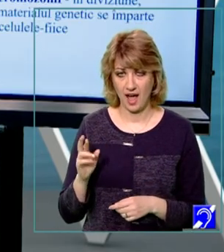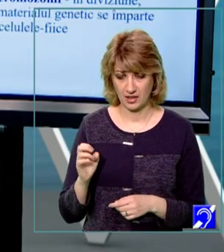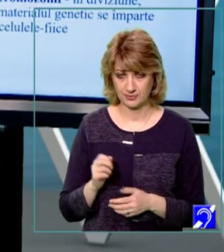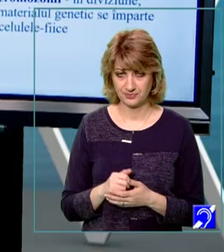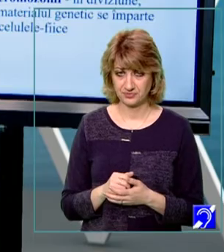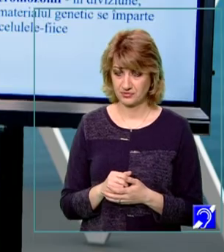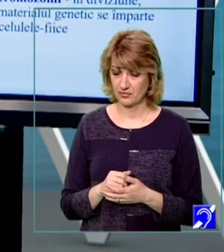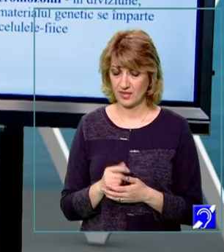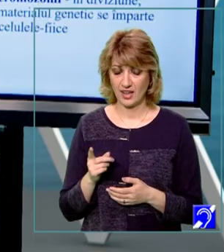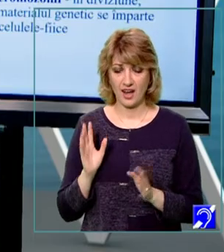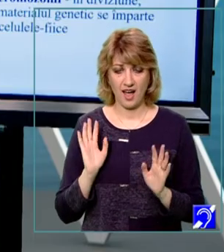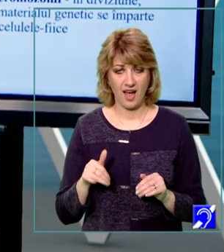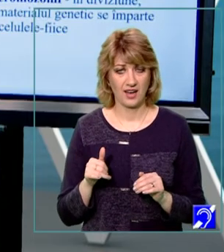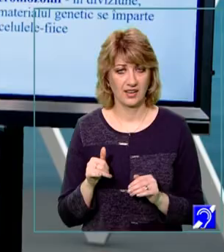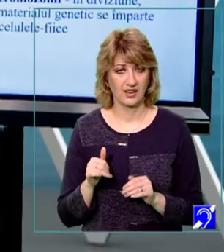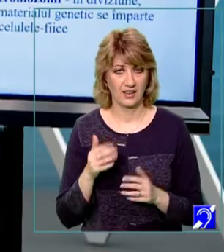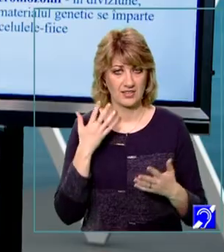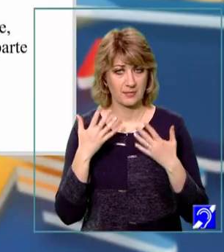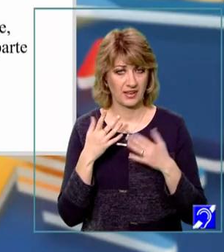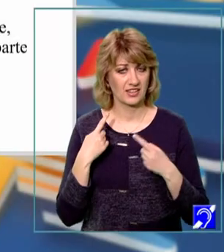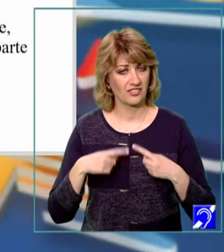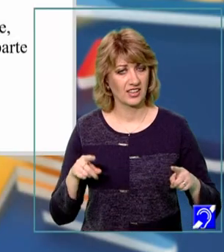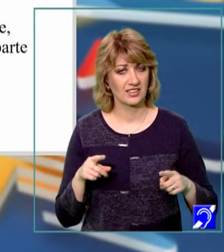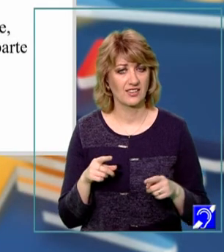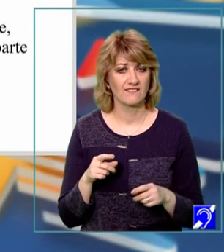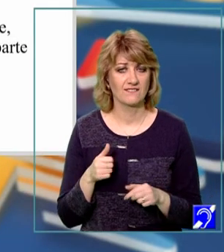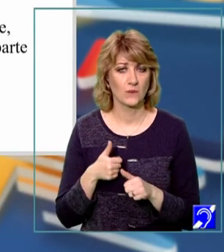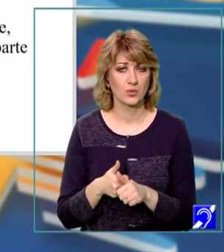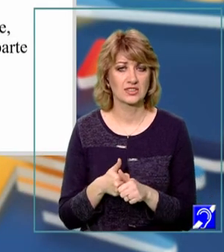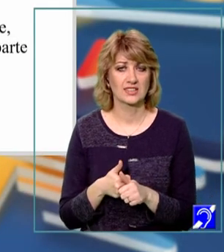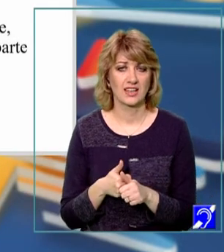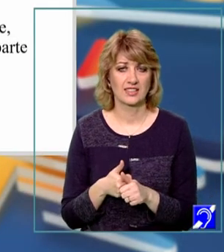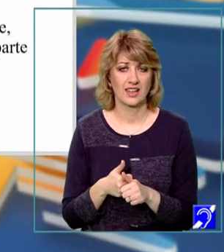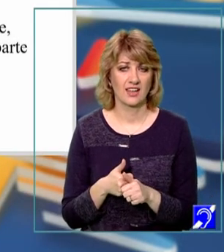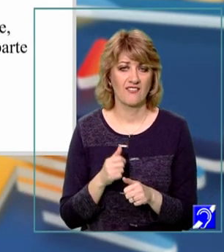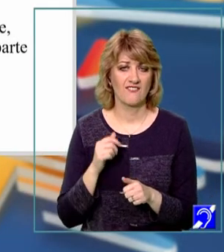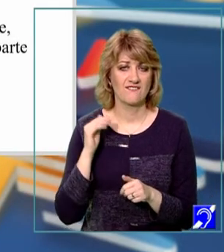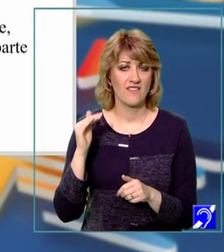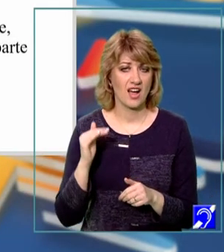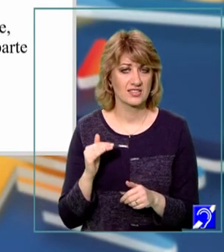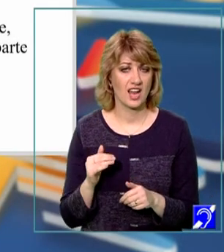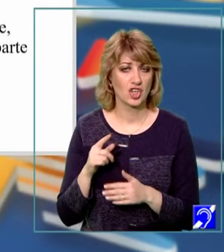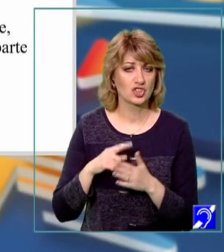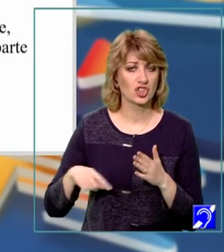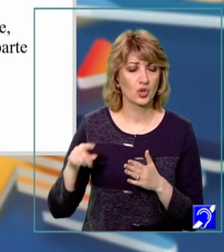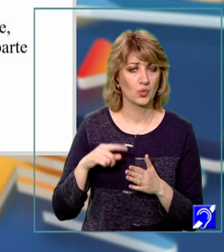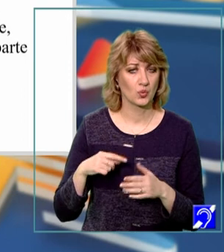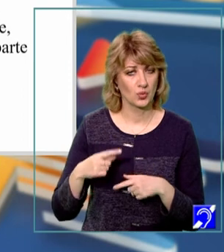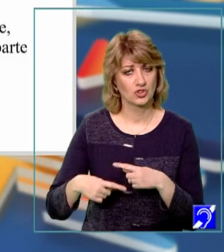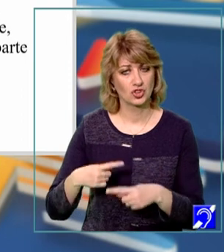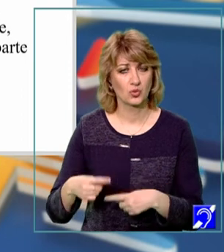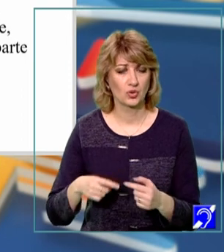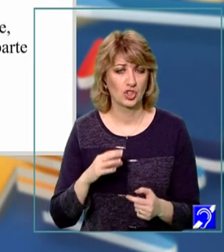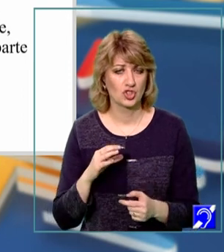are aspect diferit în funcție de fazele ciclului celular. Un ciclu celular al